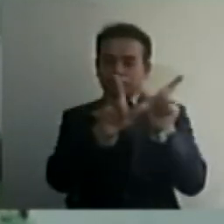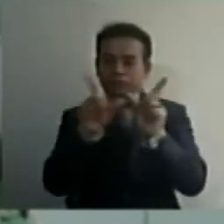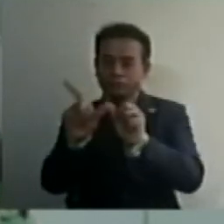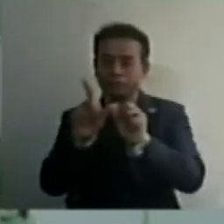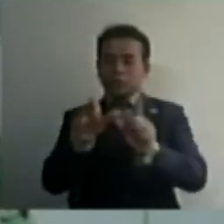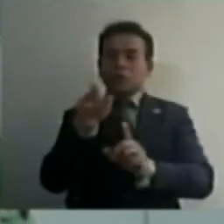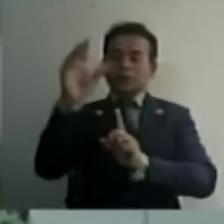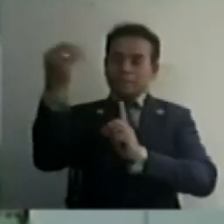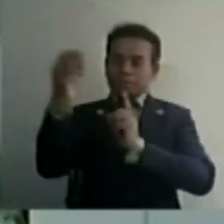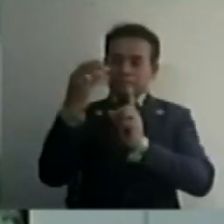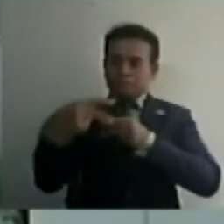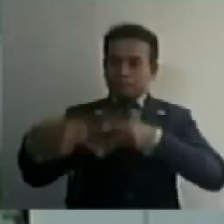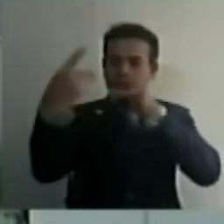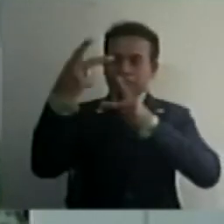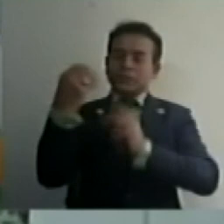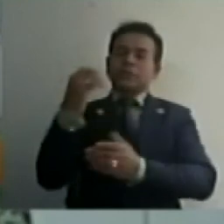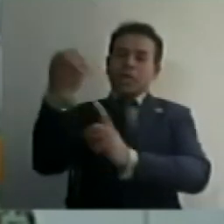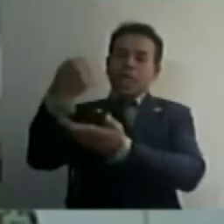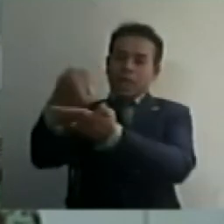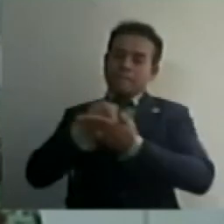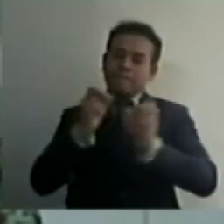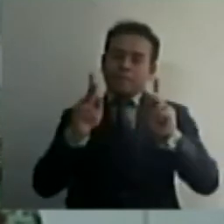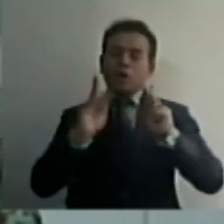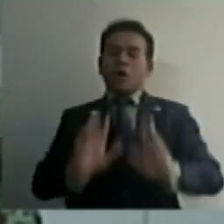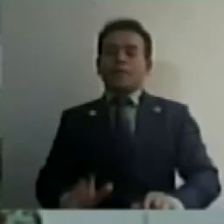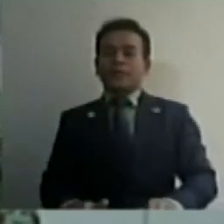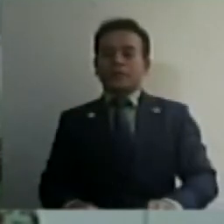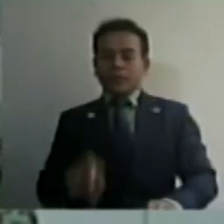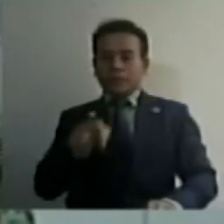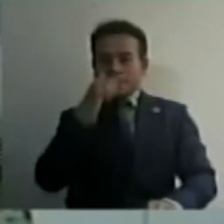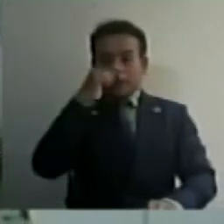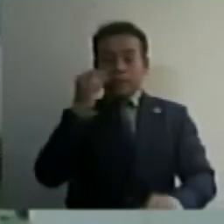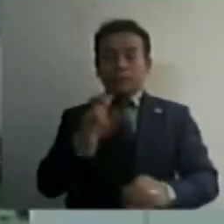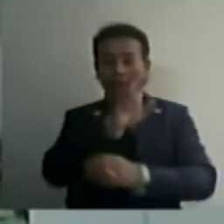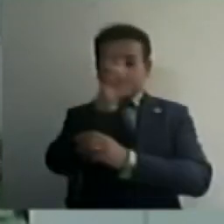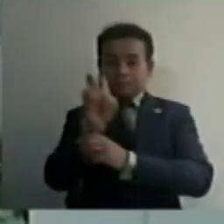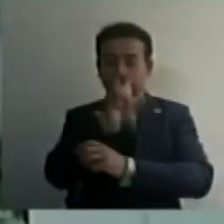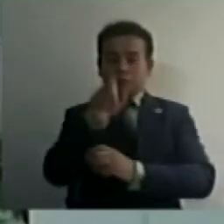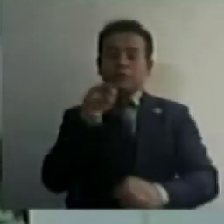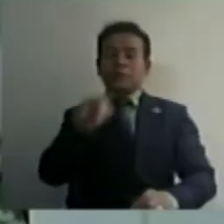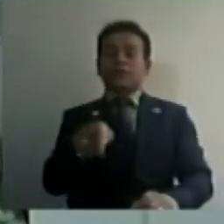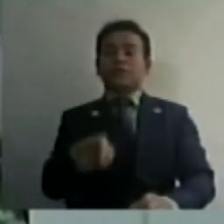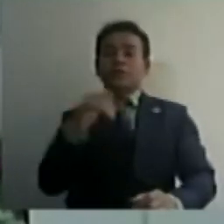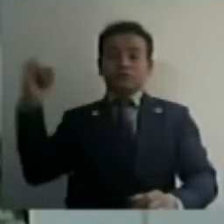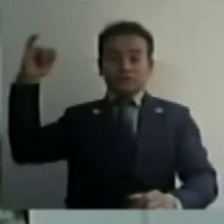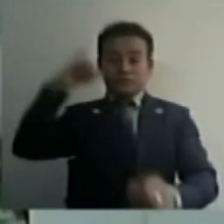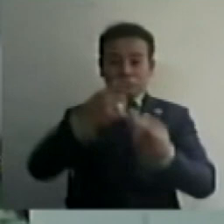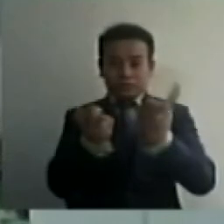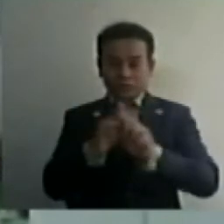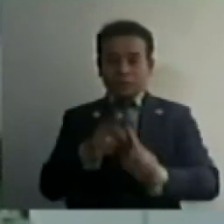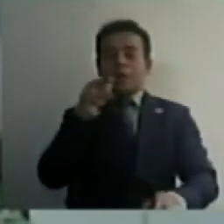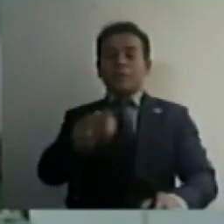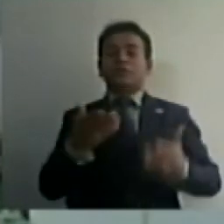আমাদের যে স্ক্রিনিং কার্যক্রম আছে বিভিন্ন বিমানবন্দর, সমুদ্র বন্দর, স্থল বন্দর এবং রেলওয়ে স্টেশনে,